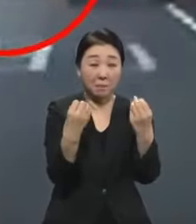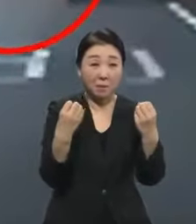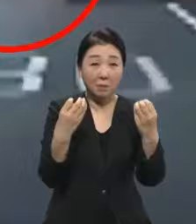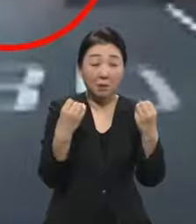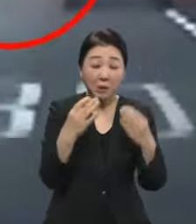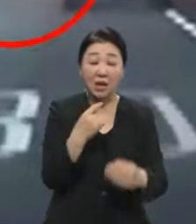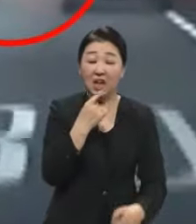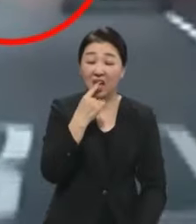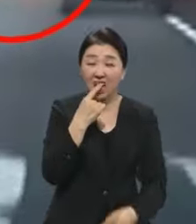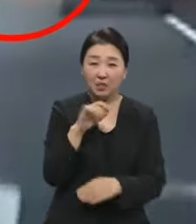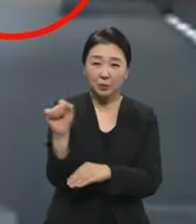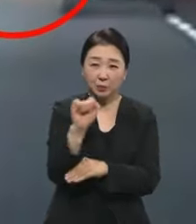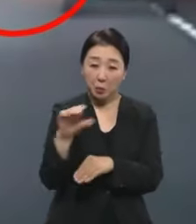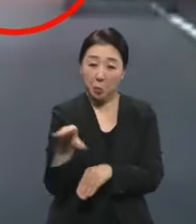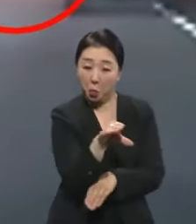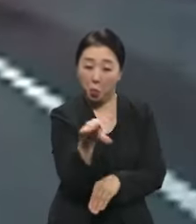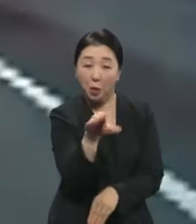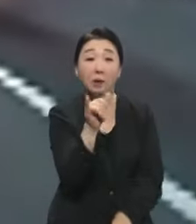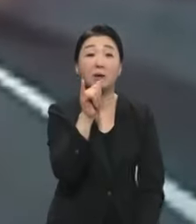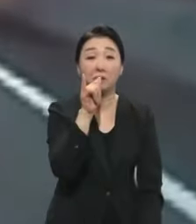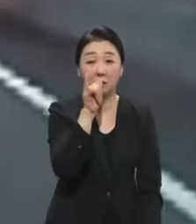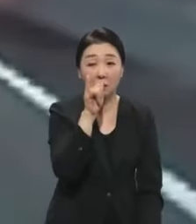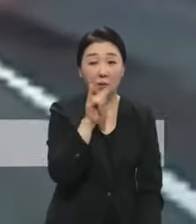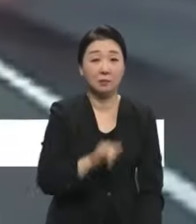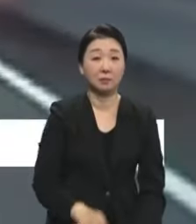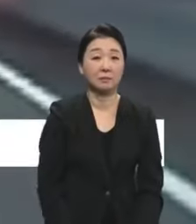대가 급하게 차선을 바꿉니다.